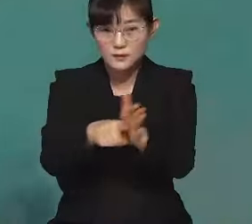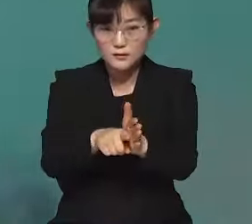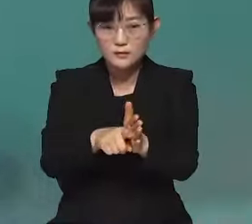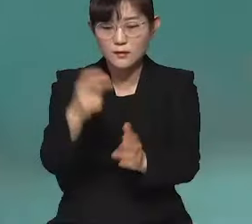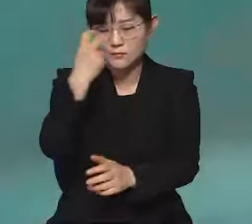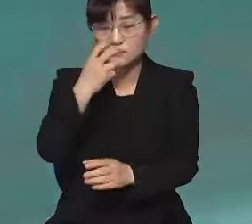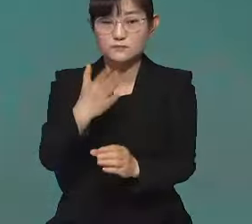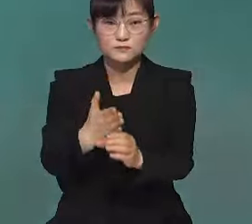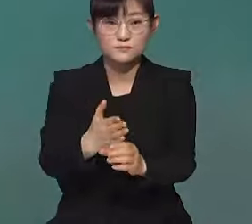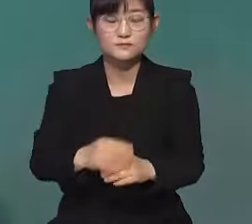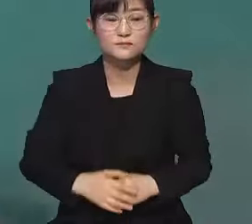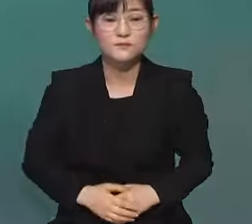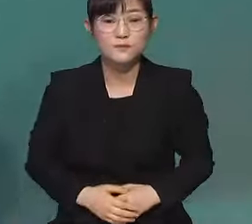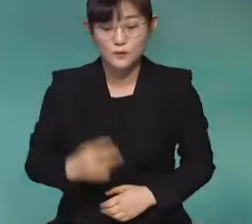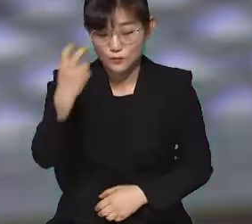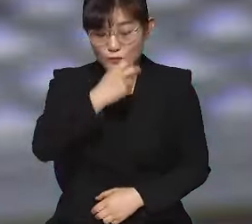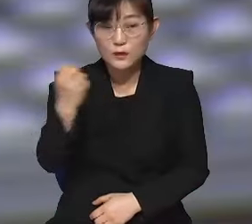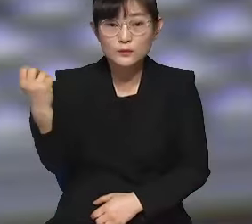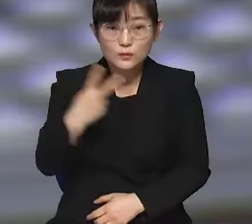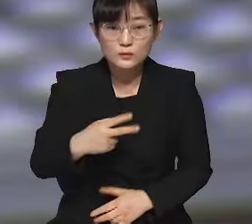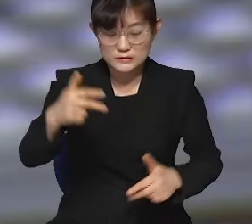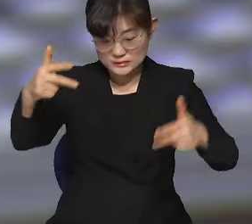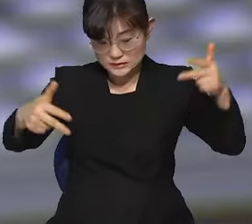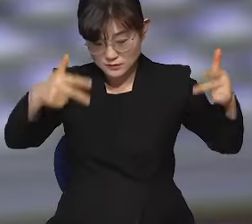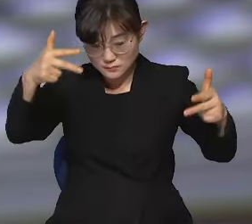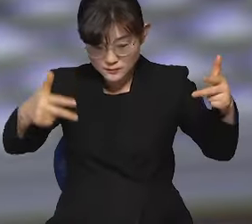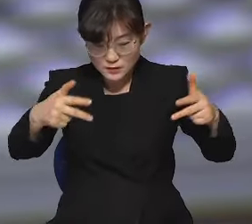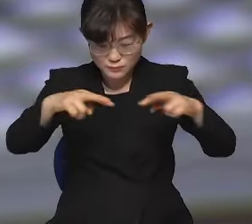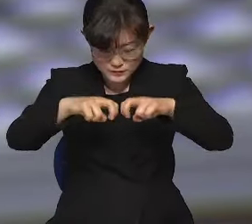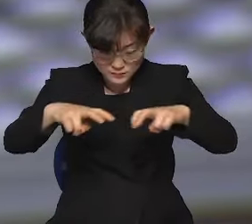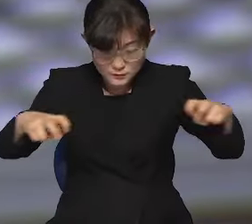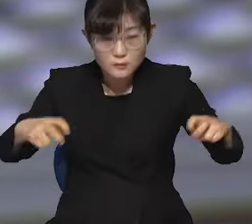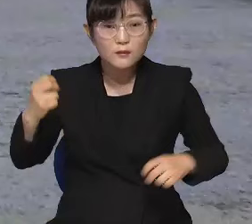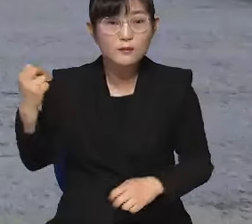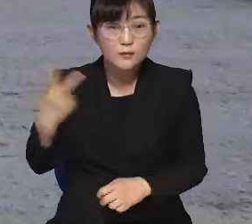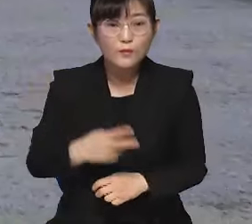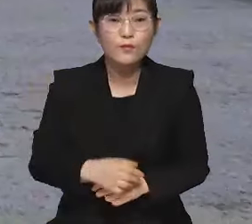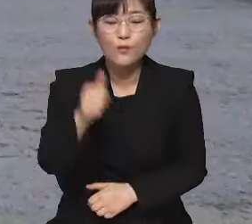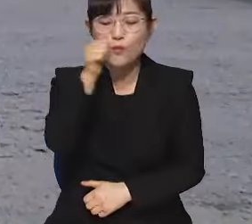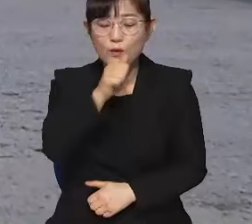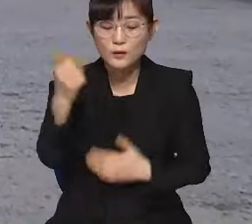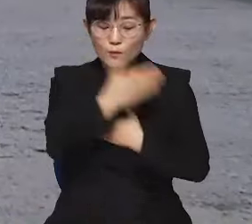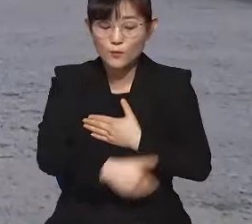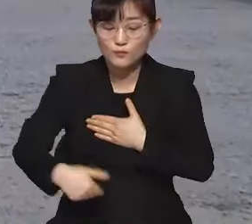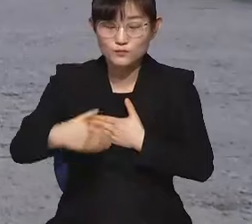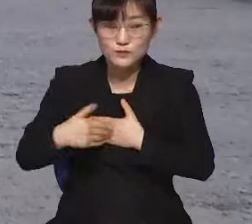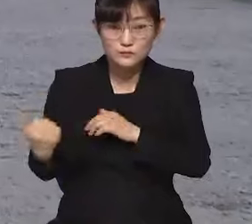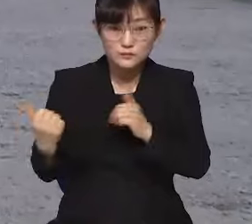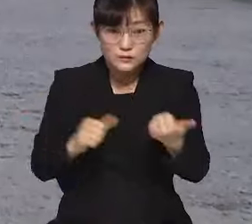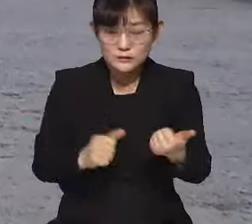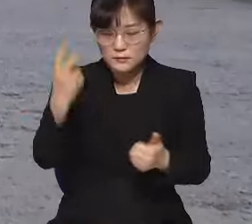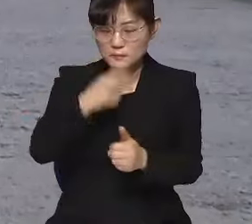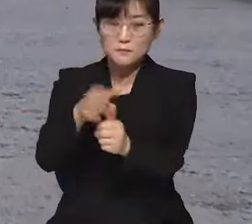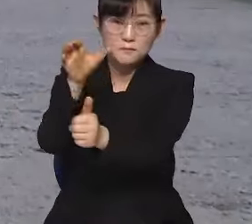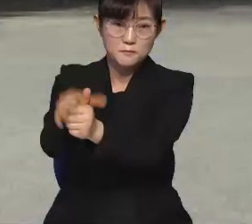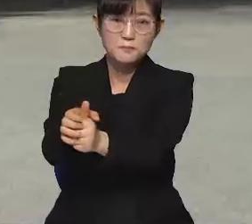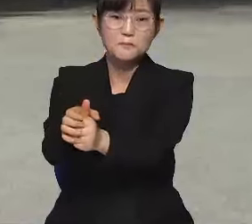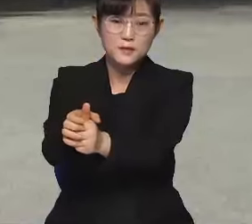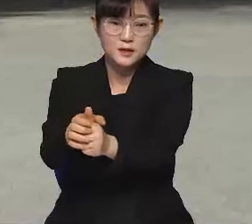나섰습니다. 탐문조사와 함께 다목적 CCTV를 분석하고 고양이 사체에 대해 감정 의뢰를 해놓은